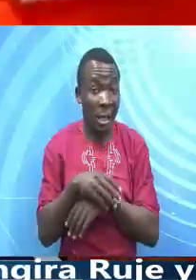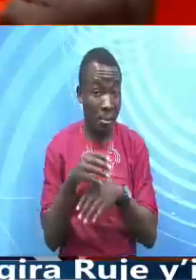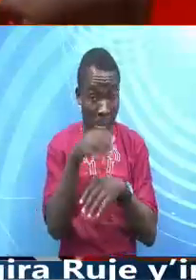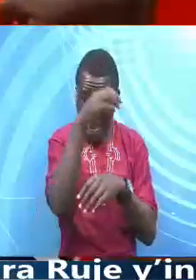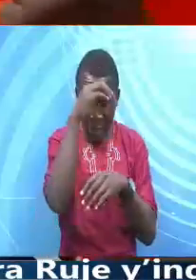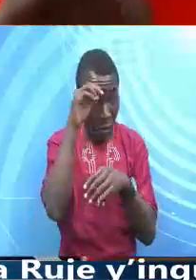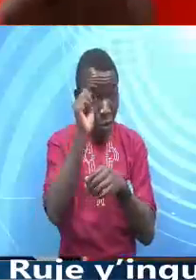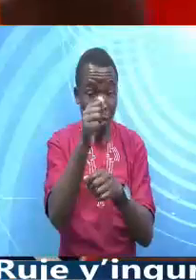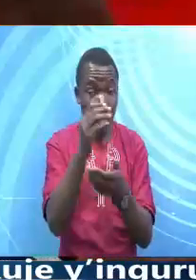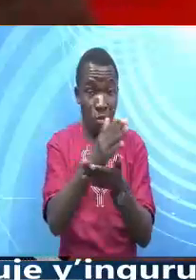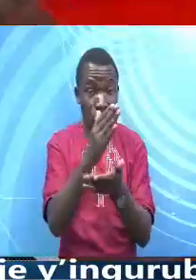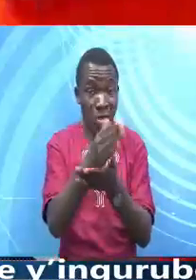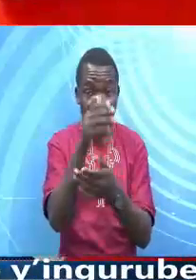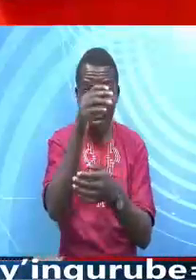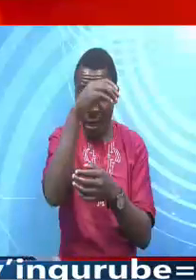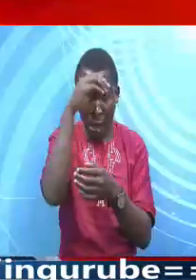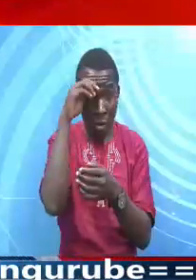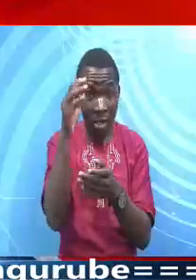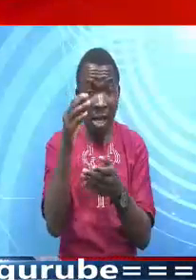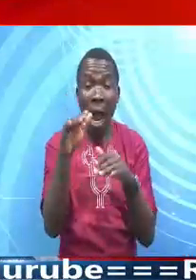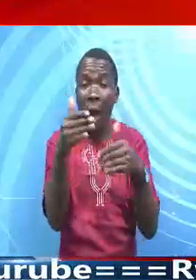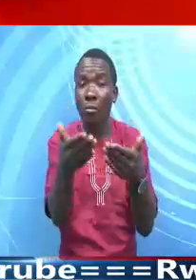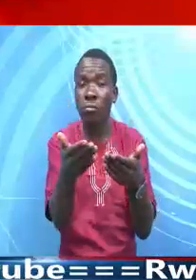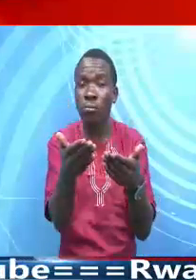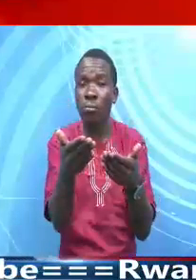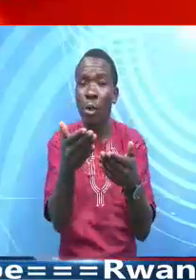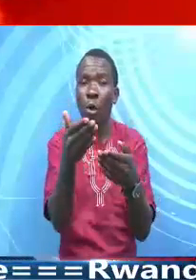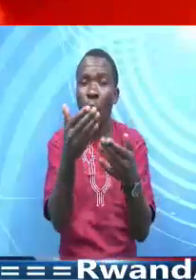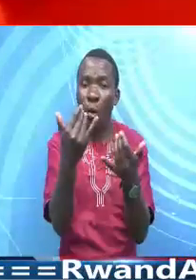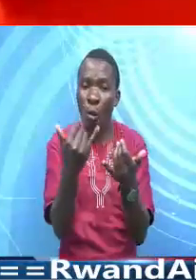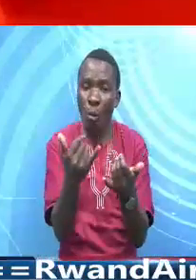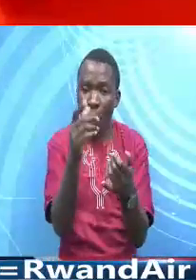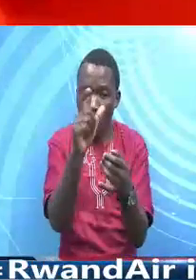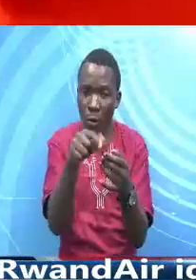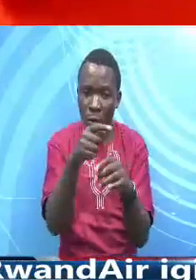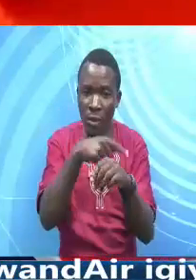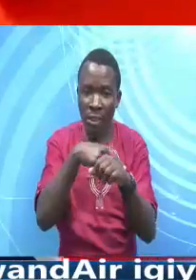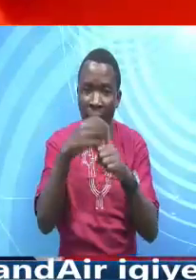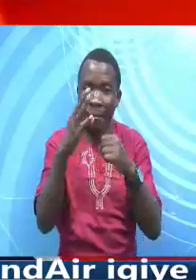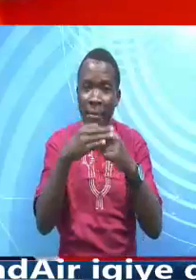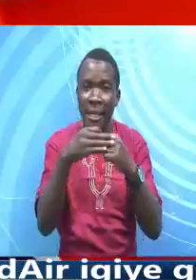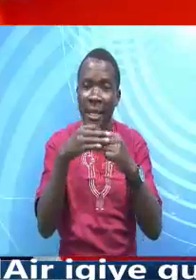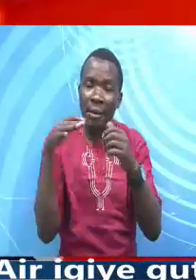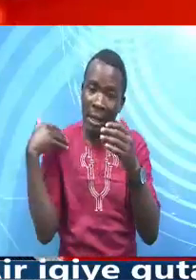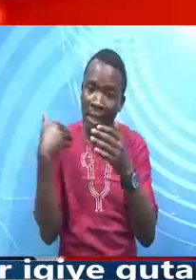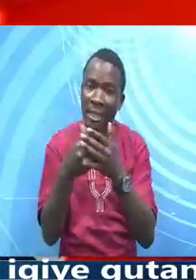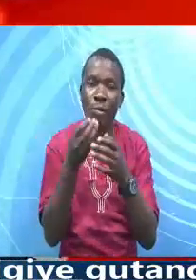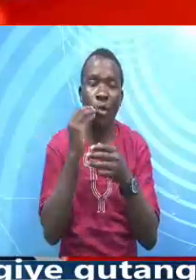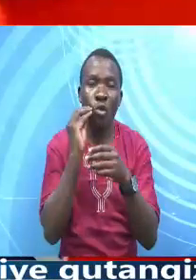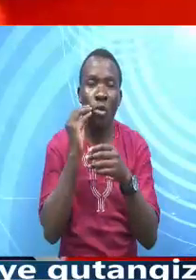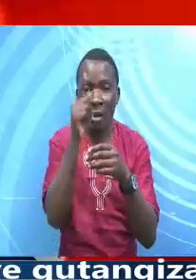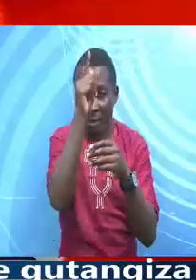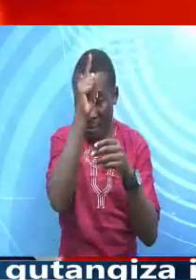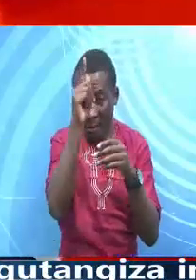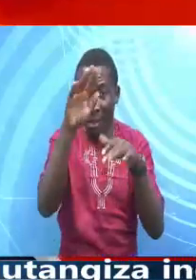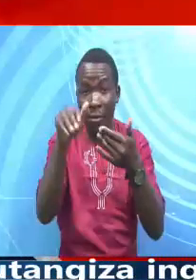Kinaratugoye. Gute? Ubu mundu saa 2 niho yabaga ageze mu rugo, bose abaturage bose batashye.